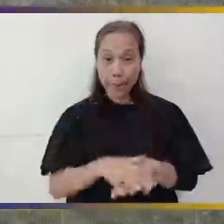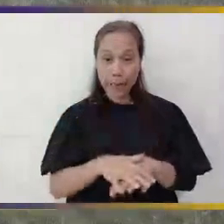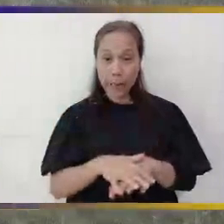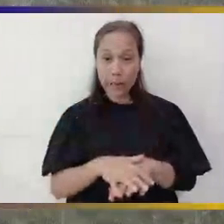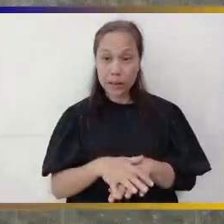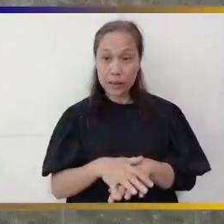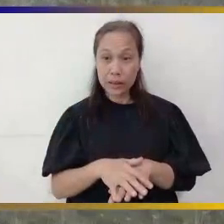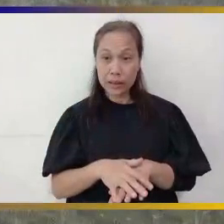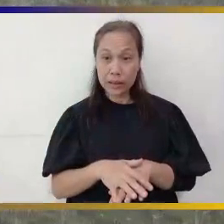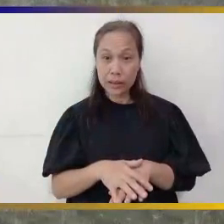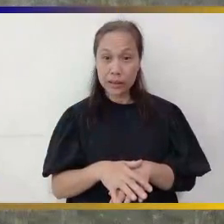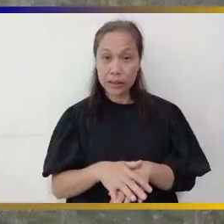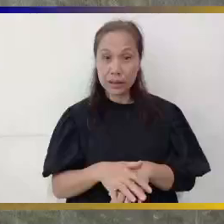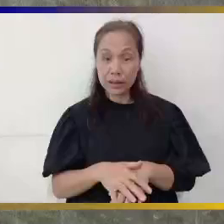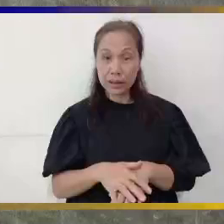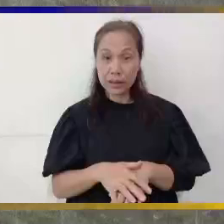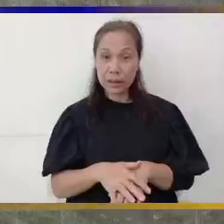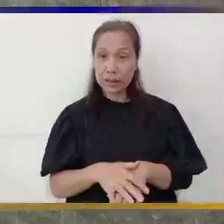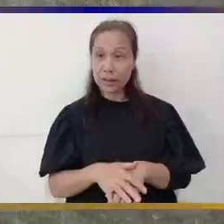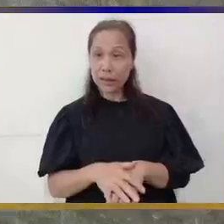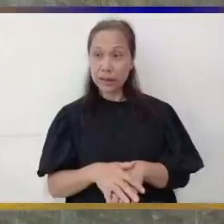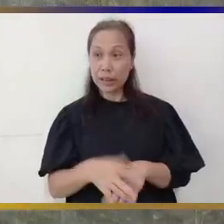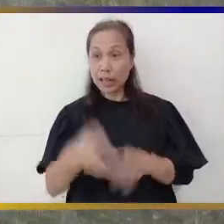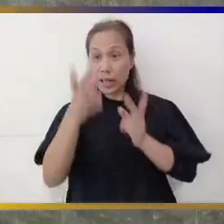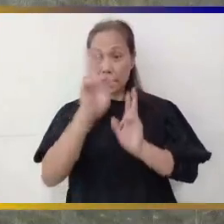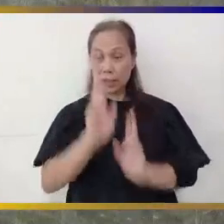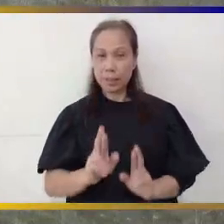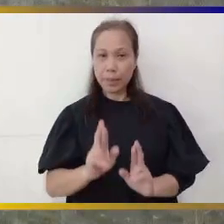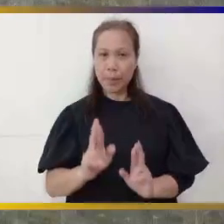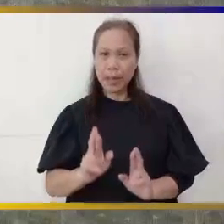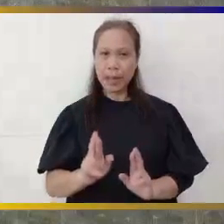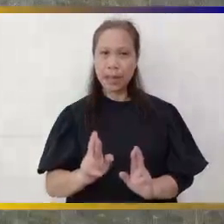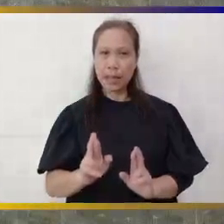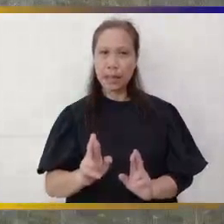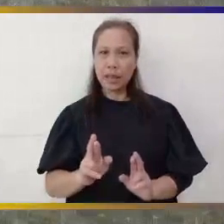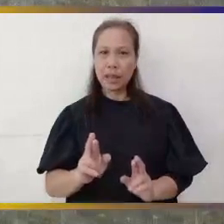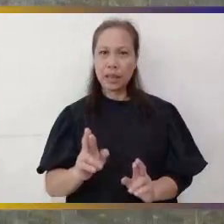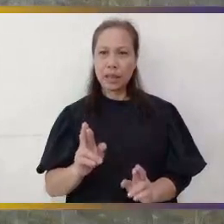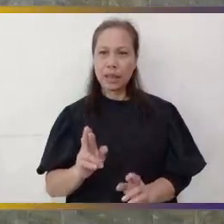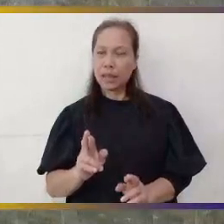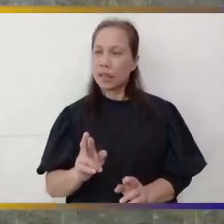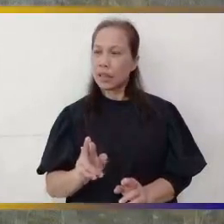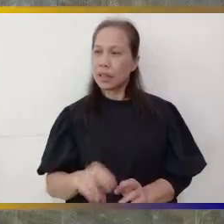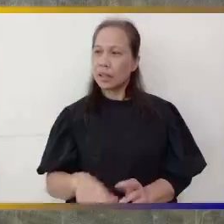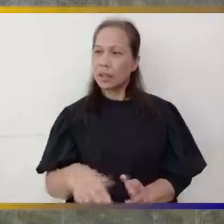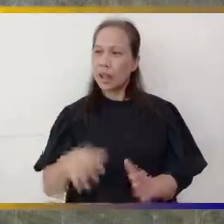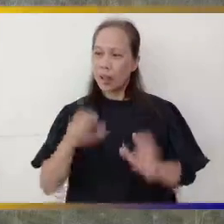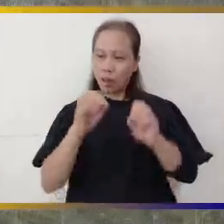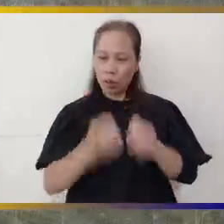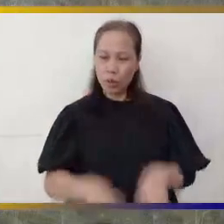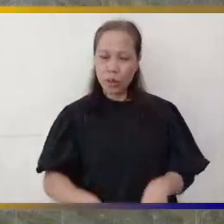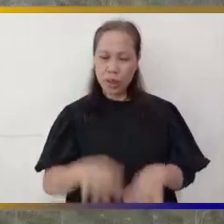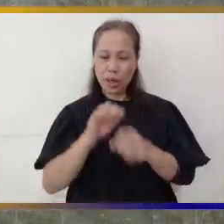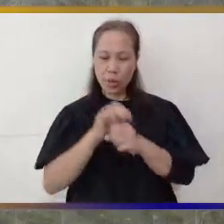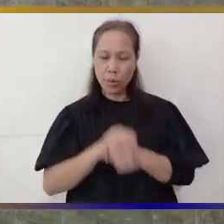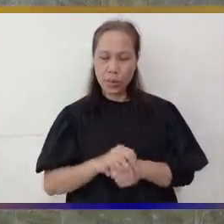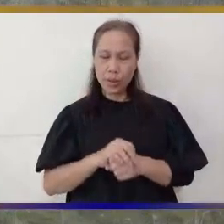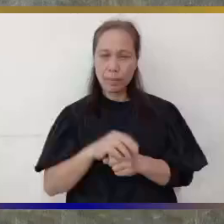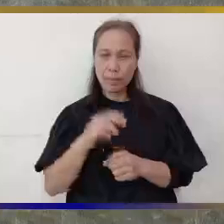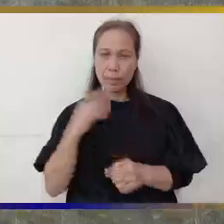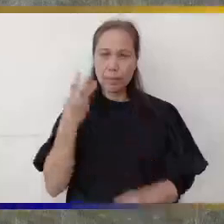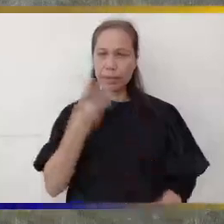ng problema sa Worship natin sunod-sunod na ho yan Tingan niyo po All right verse 6 now so nakita niyo yung